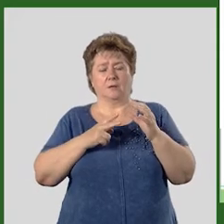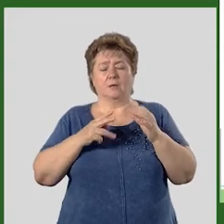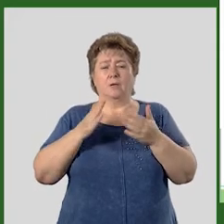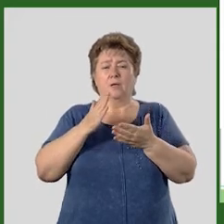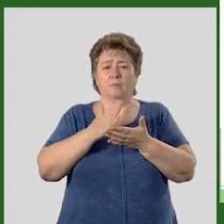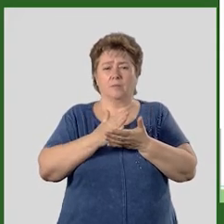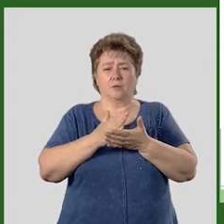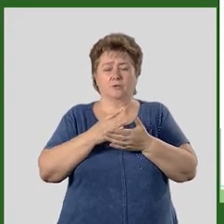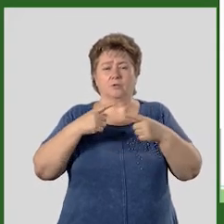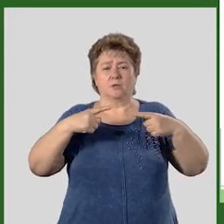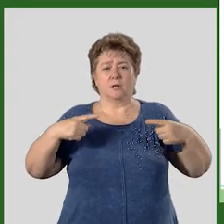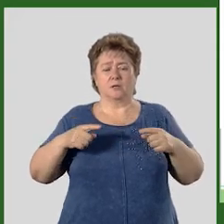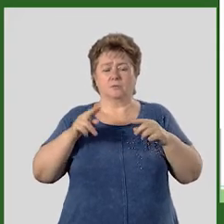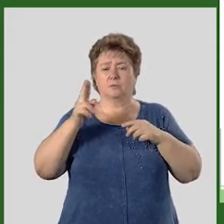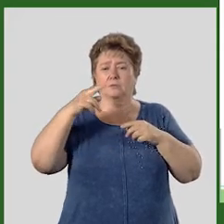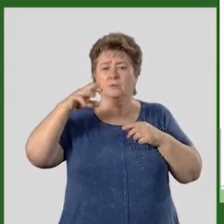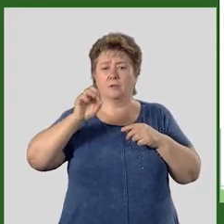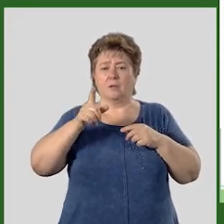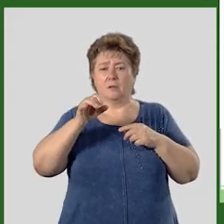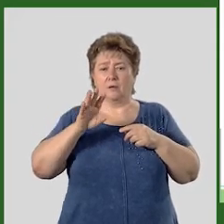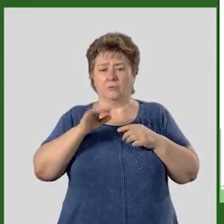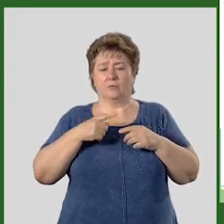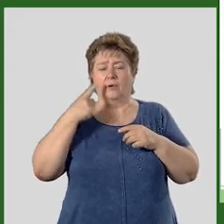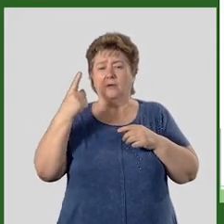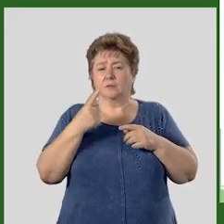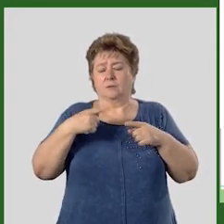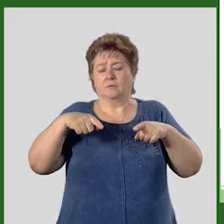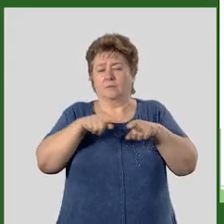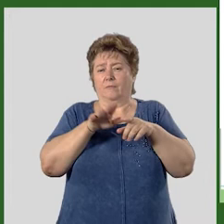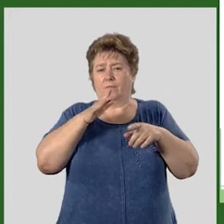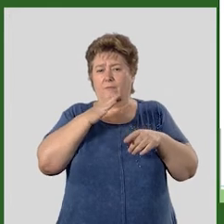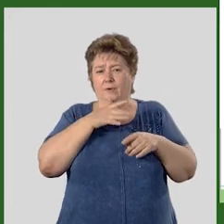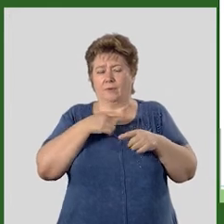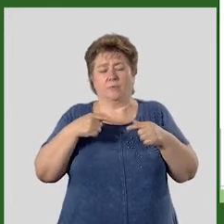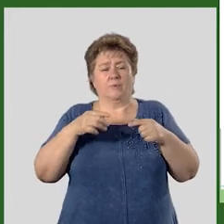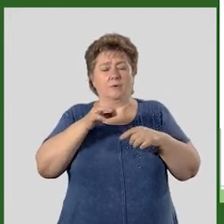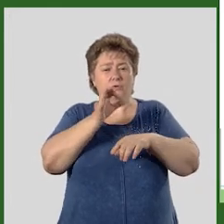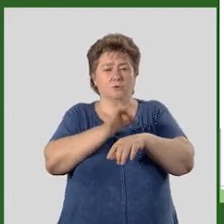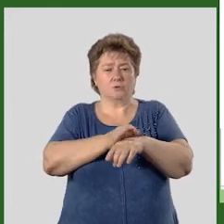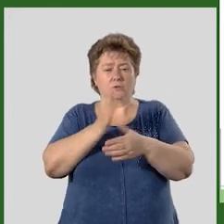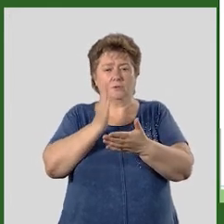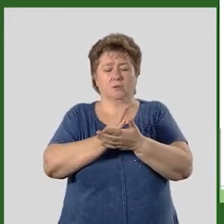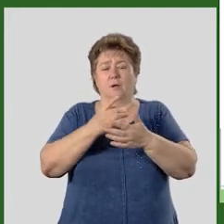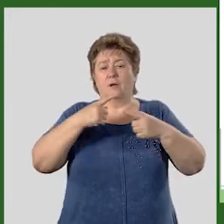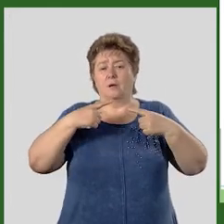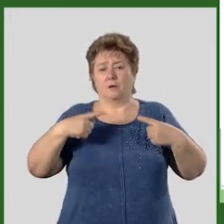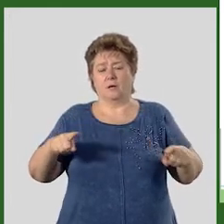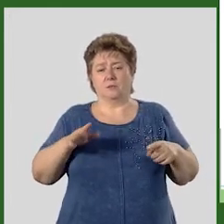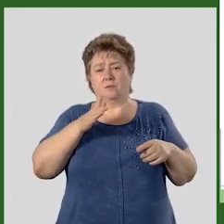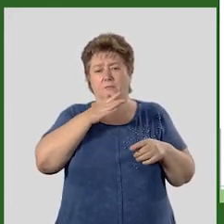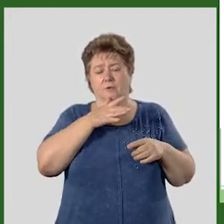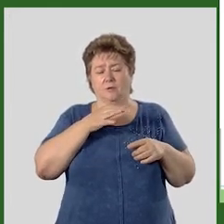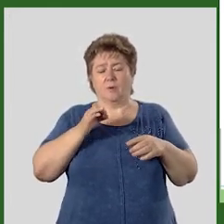есть имеющих разную долготу, в один и тот же момент часы показывают разное